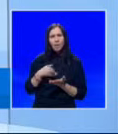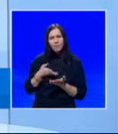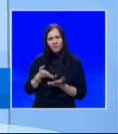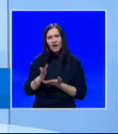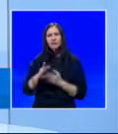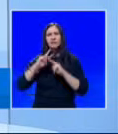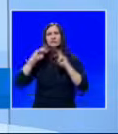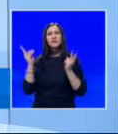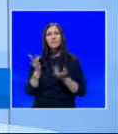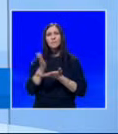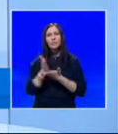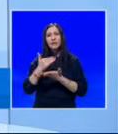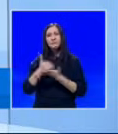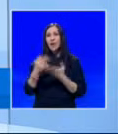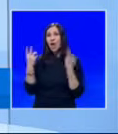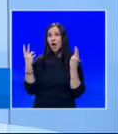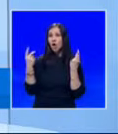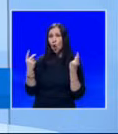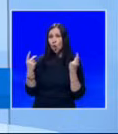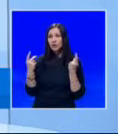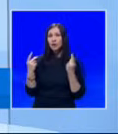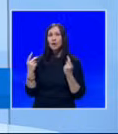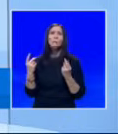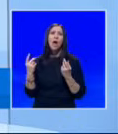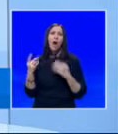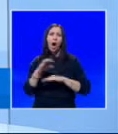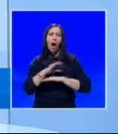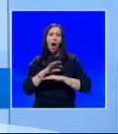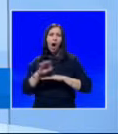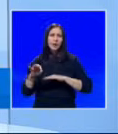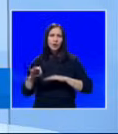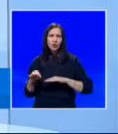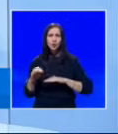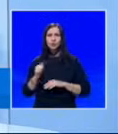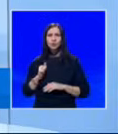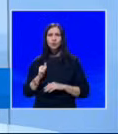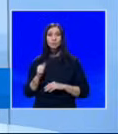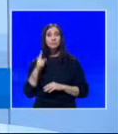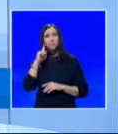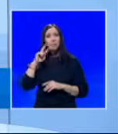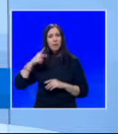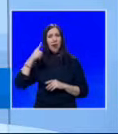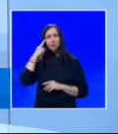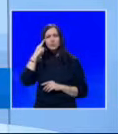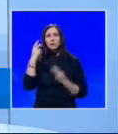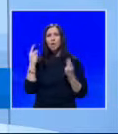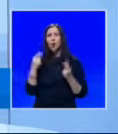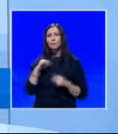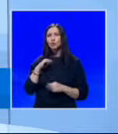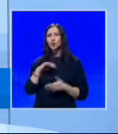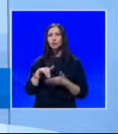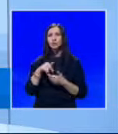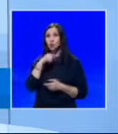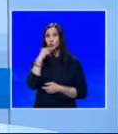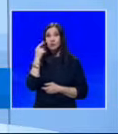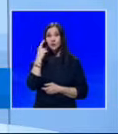мащаб преразпределение на ролите, преразпределение на архитектурата за сигурност, ролята, преосмисляне на ролята на международните организации. Русия